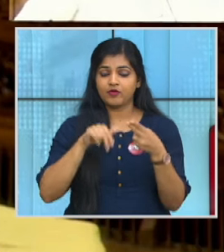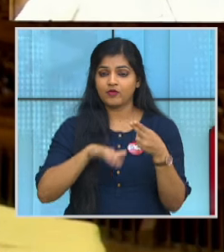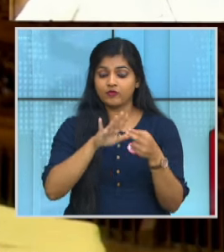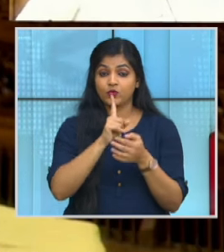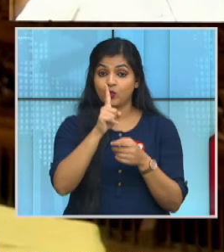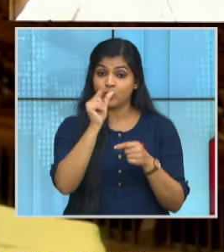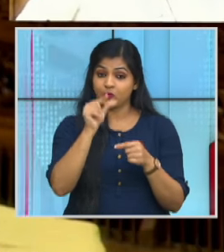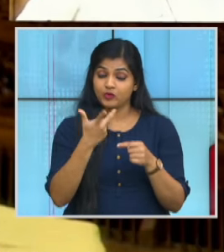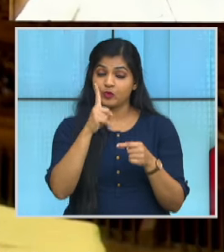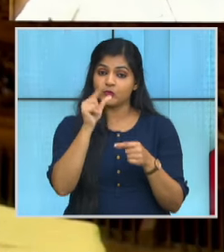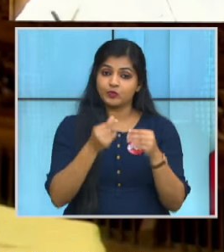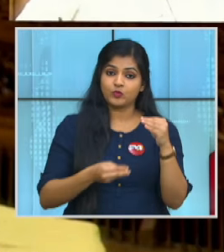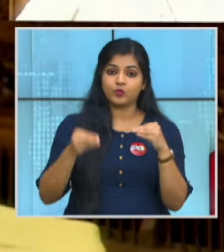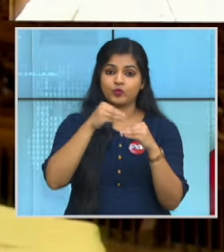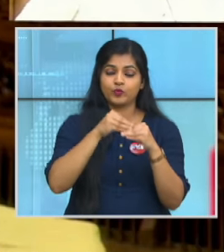ഒരാളെങ്കിൽ